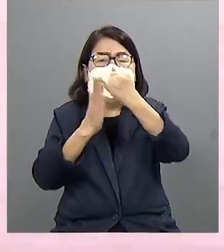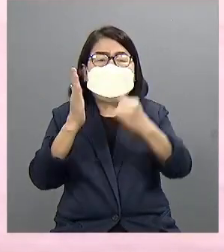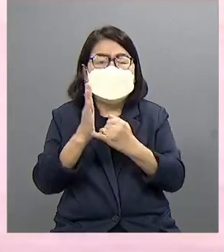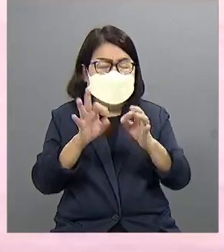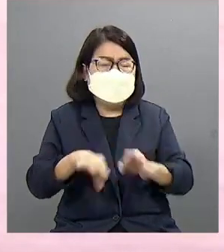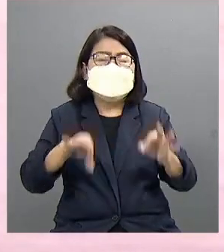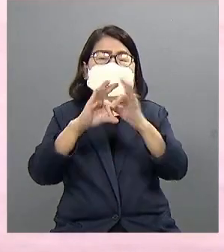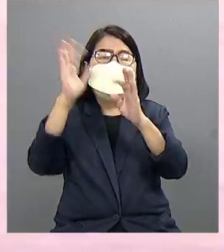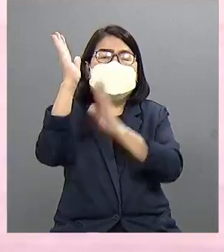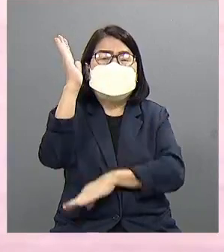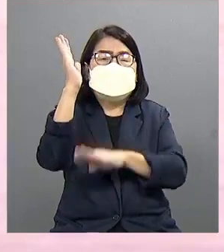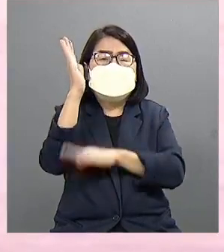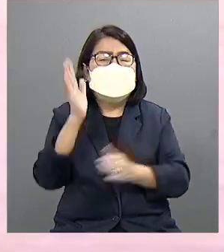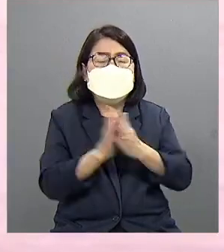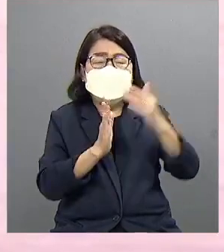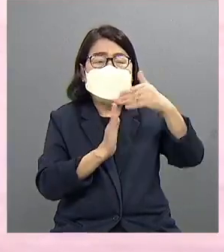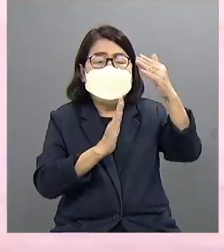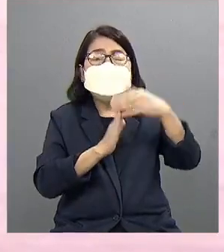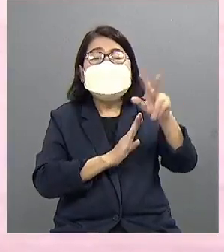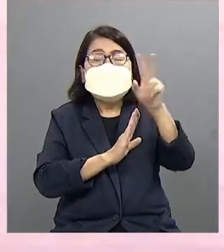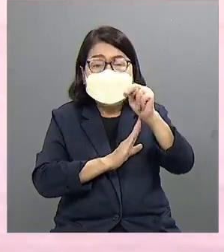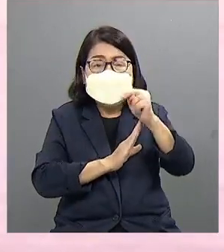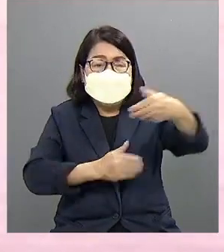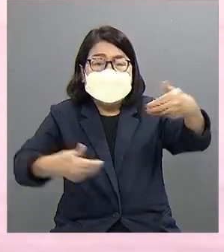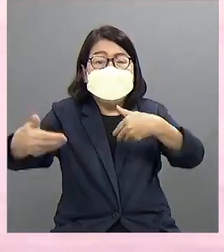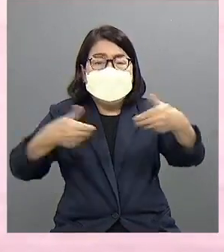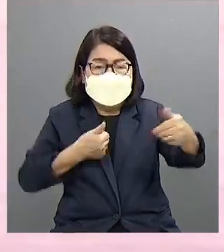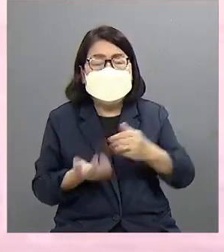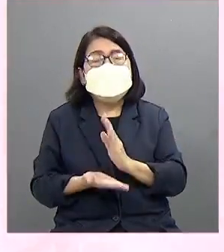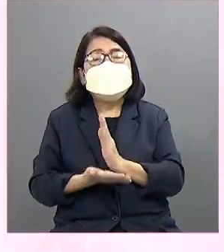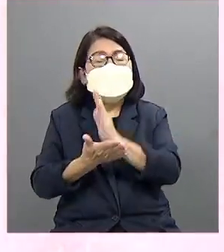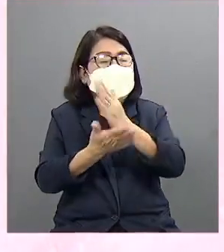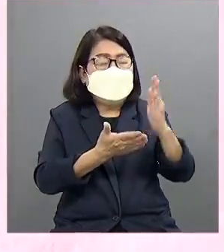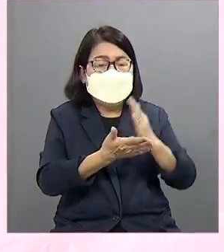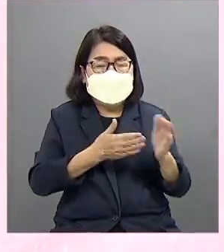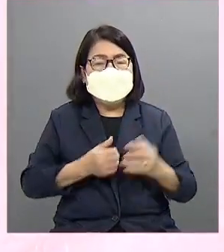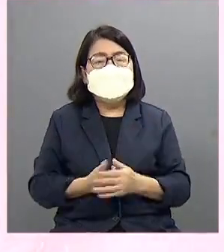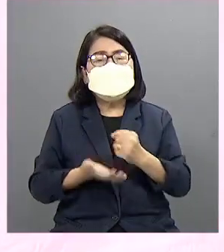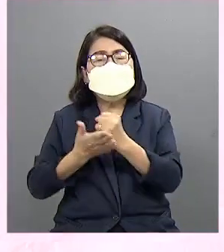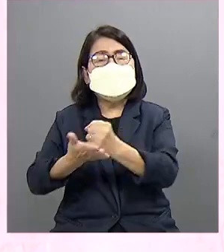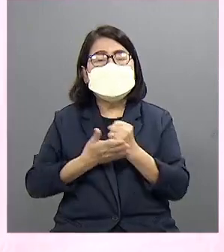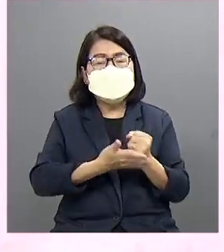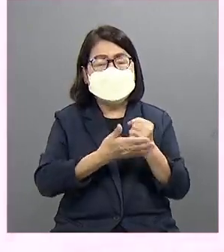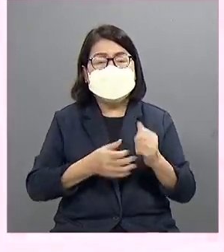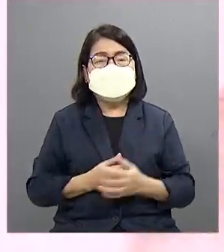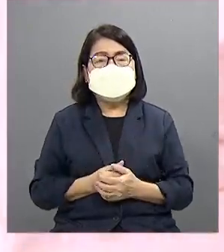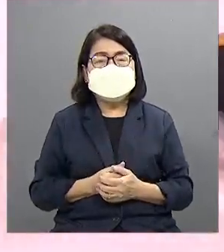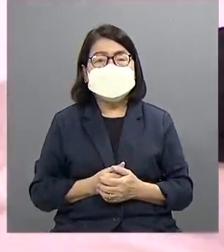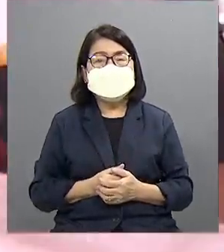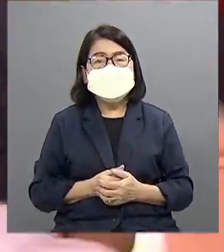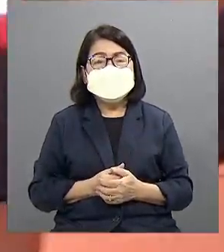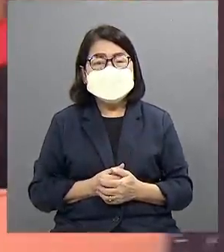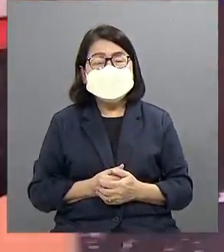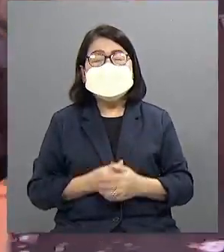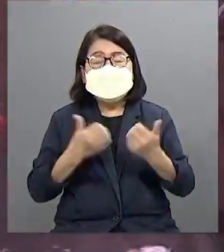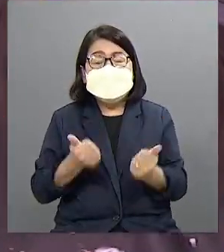จังหวัดน่านหลายจังหวัดที่ขอมาแล้วก็พอจะช่วยกันได้ก็ช่วยไป นายพานุพงษ์นุ่นอ่อนเจ้าหน้าที่กู้ภั